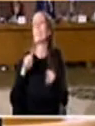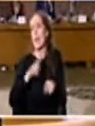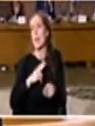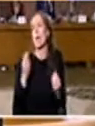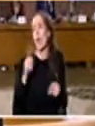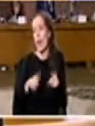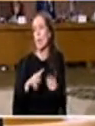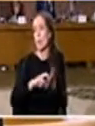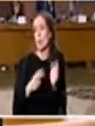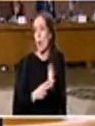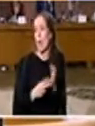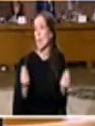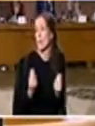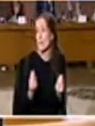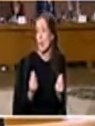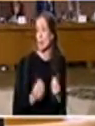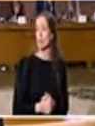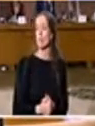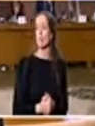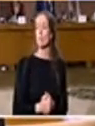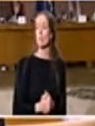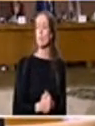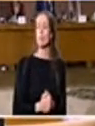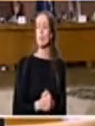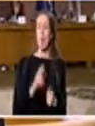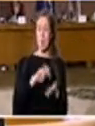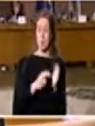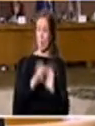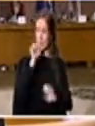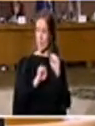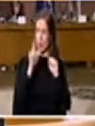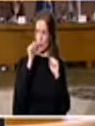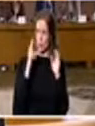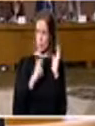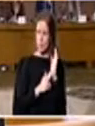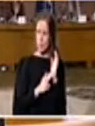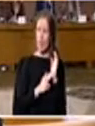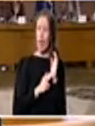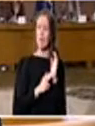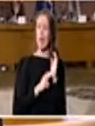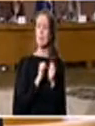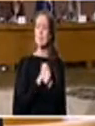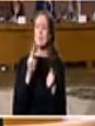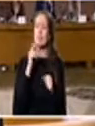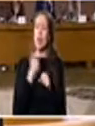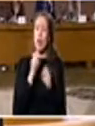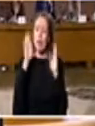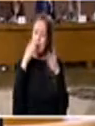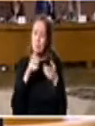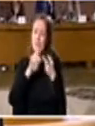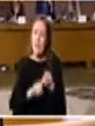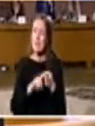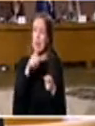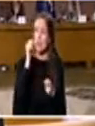Zašto? Zato što problem zaštite ljudskih prava svi oni koji se bave pitanjima ljudskih